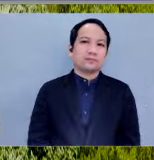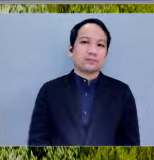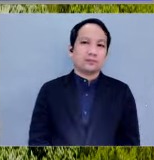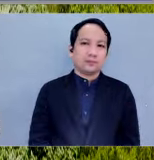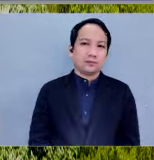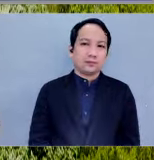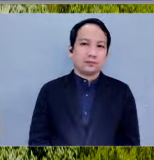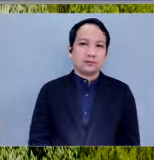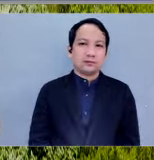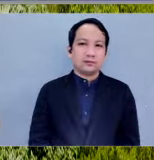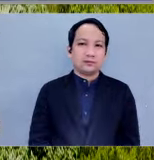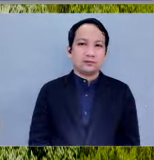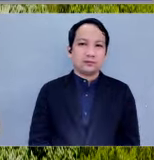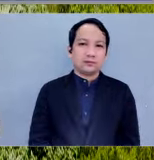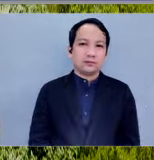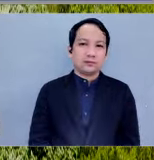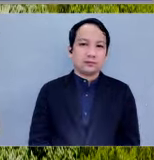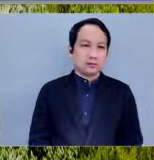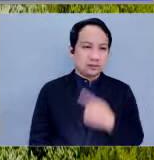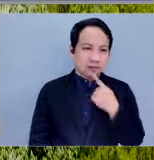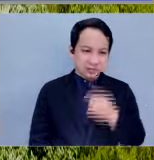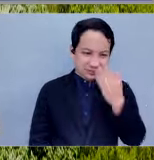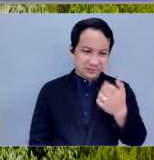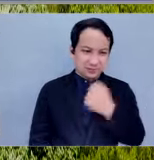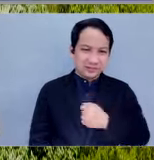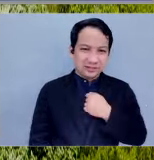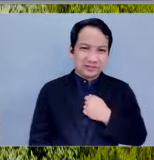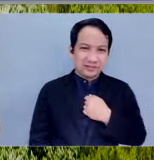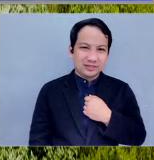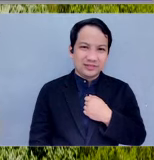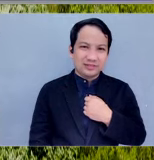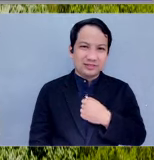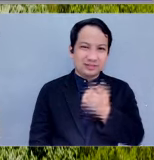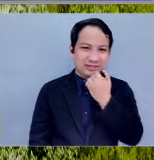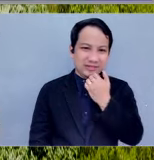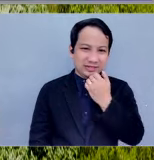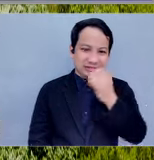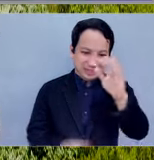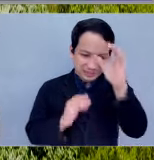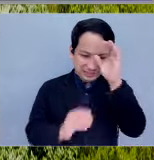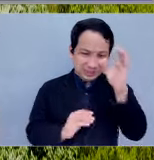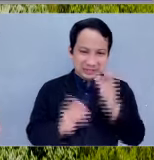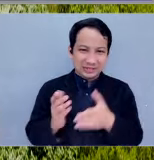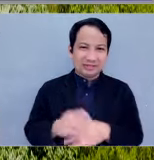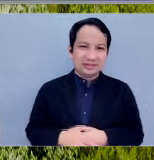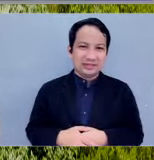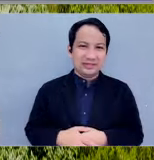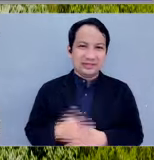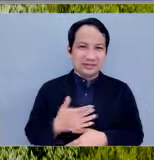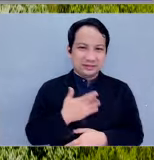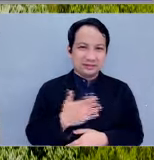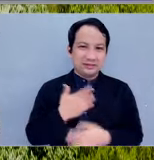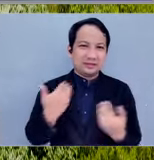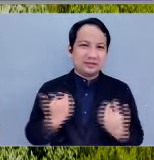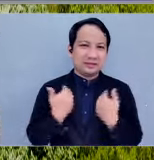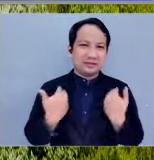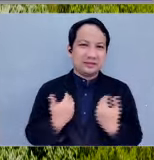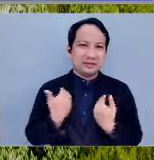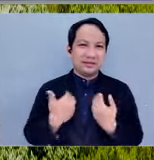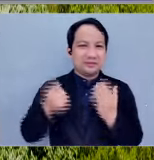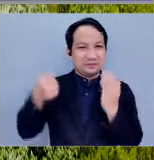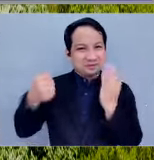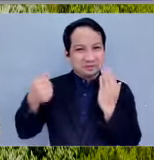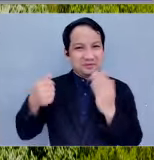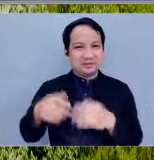Pasensya na po sa misinformation. Grabe naman, Maui. Galing kasi true eh. Medyo feeling bagets pa ako. Galing akong sinulog. Cheers!